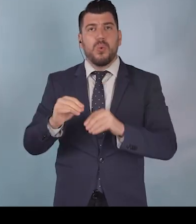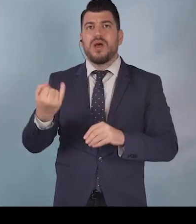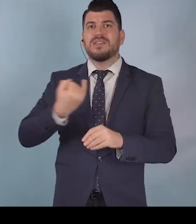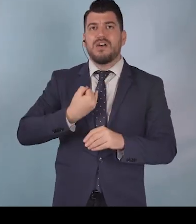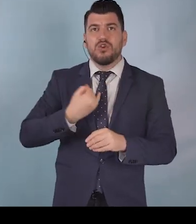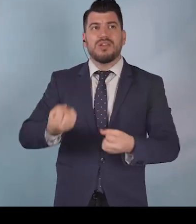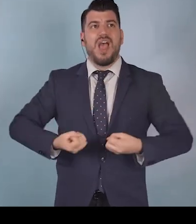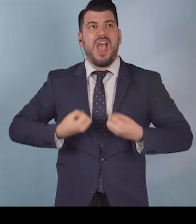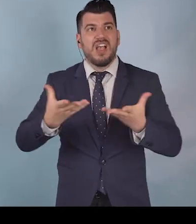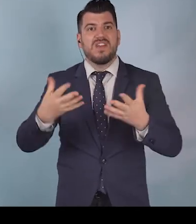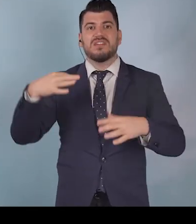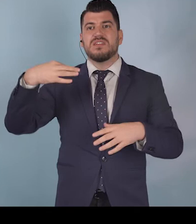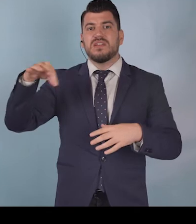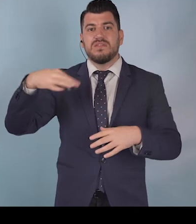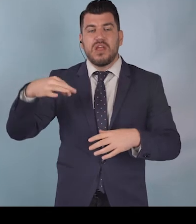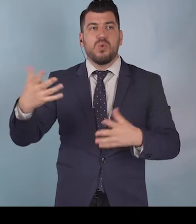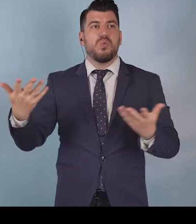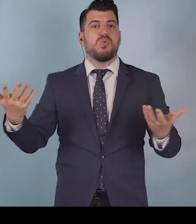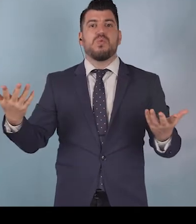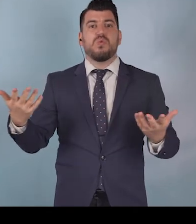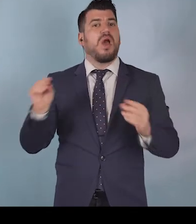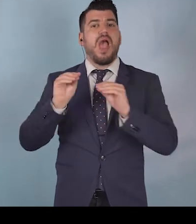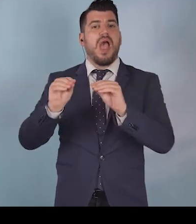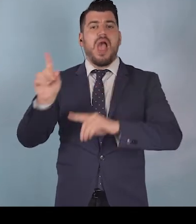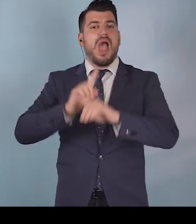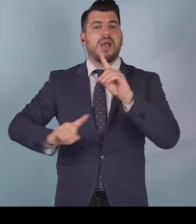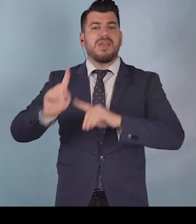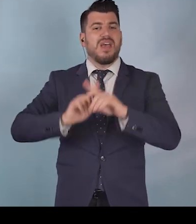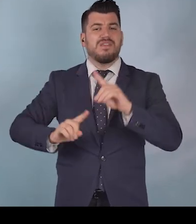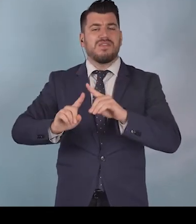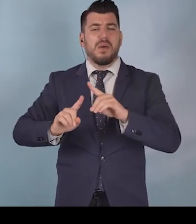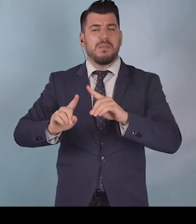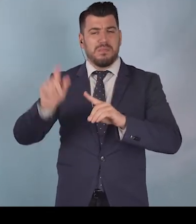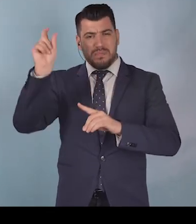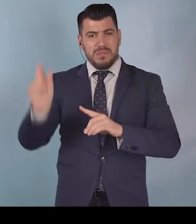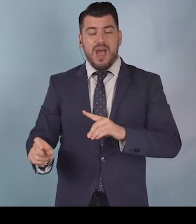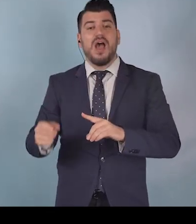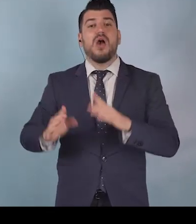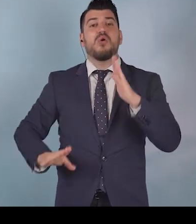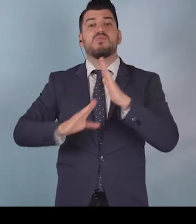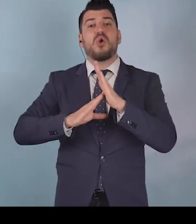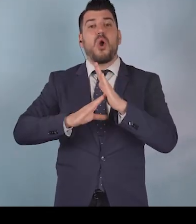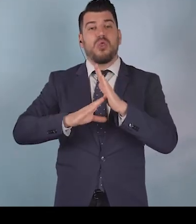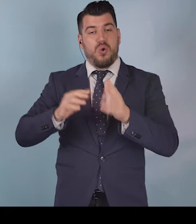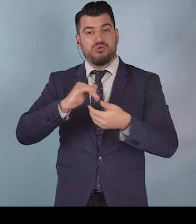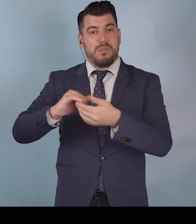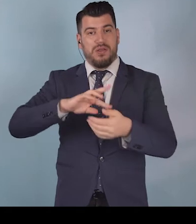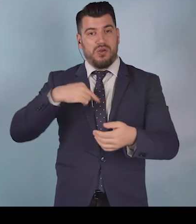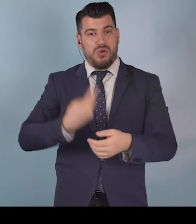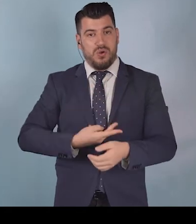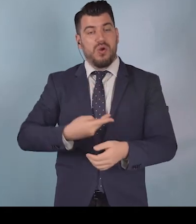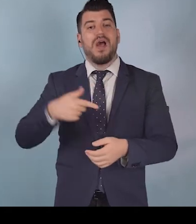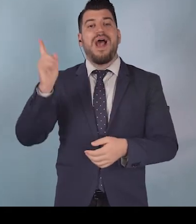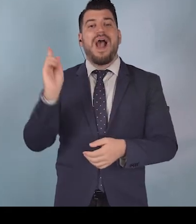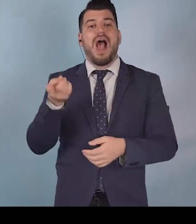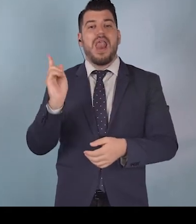έκφρασης, χαρακτηριστικών φύλων και σεξουαλικού προσανατολισμού. Με εκπαιδεύτρια τη Μαρίνα Τηγαλανού, την πρόεδρο του ΣΥΔ, με την ιδιότητα τότε